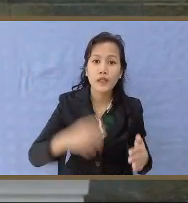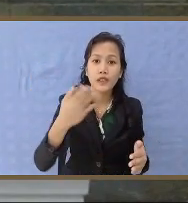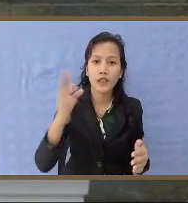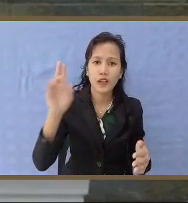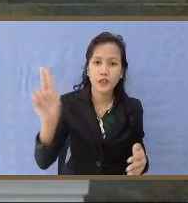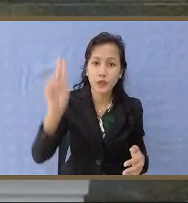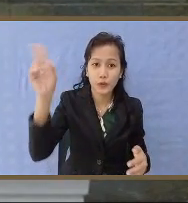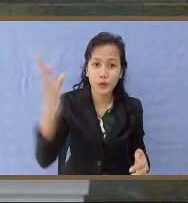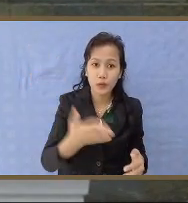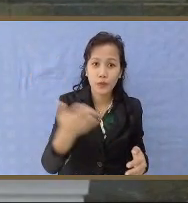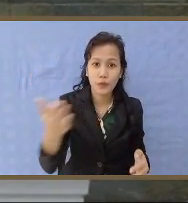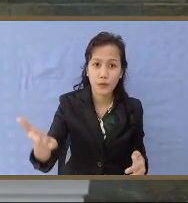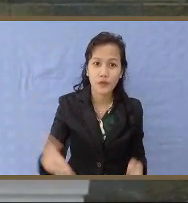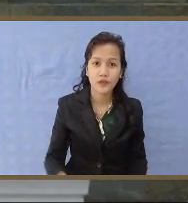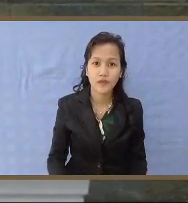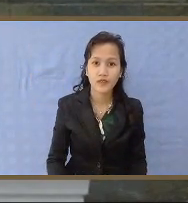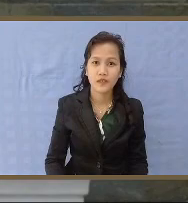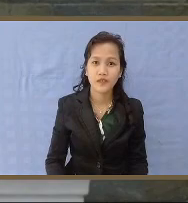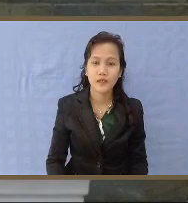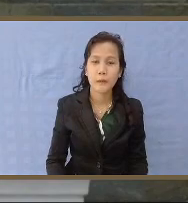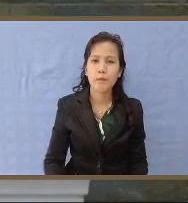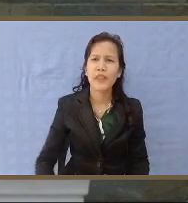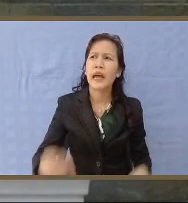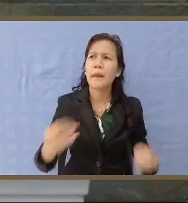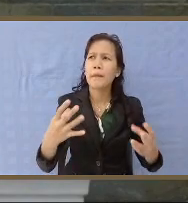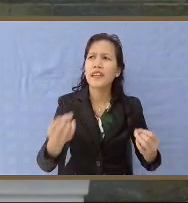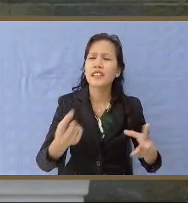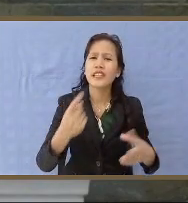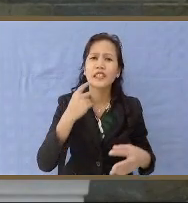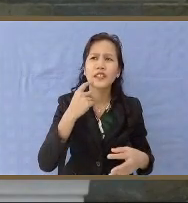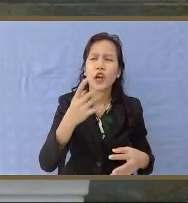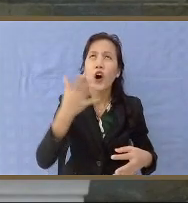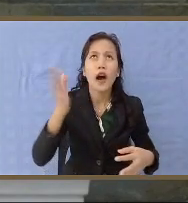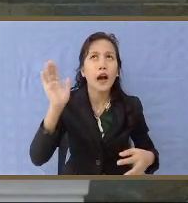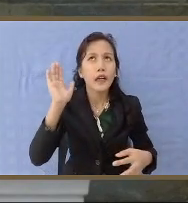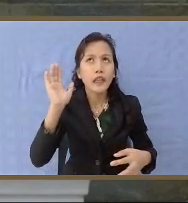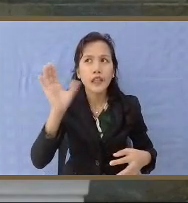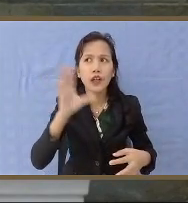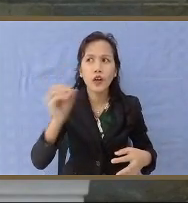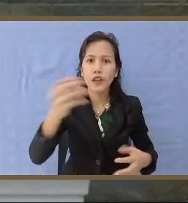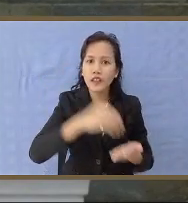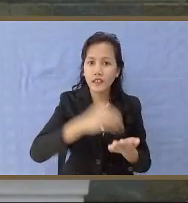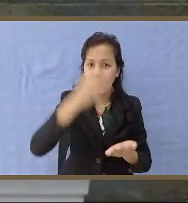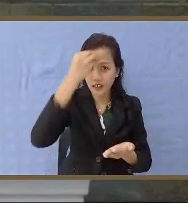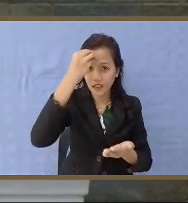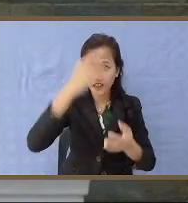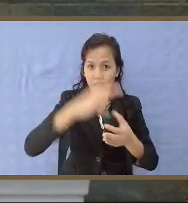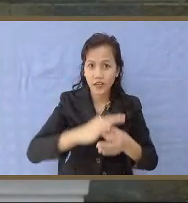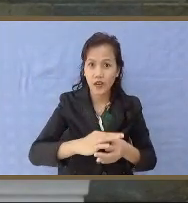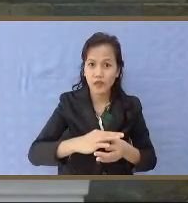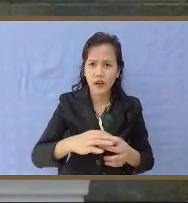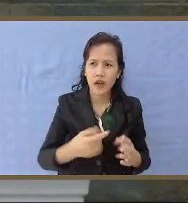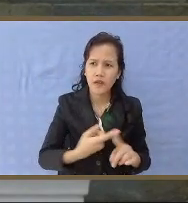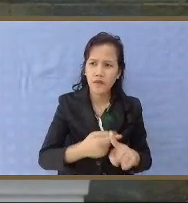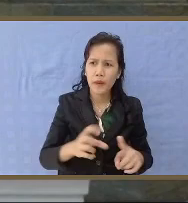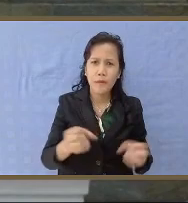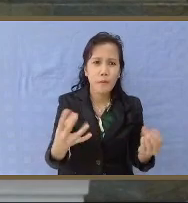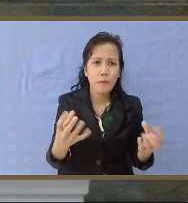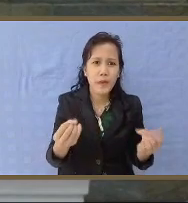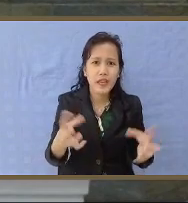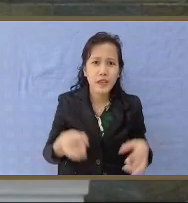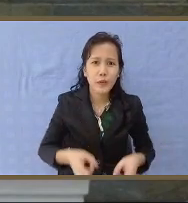tayong naririnig, mga kapatid, na mga patterns na nanggagaling sa labas, nanggagaling sa media, nanggagaling sa